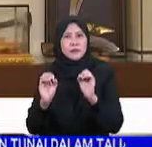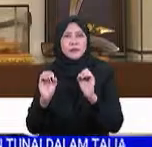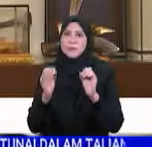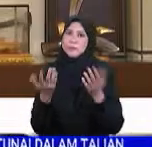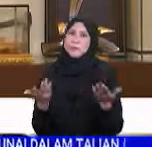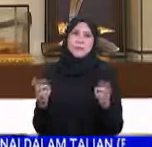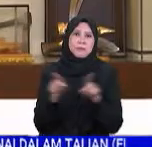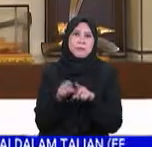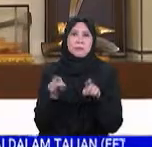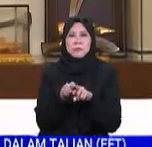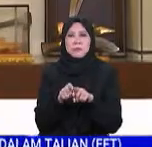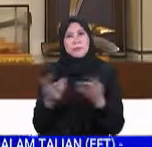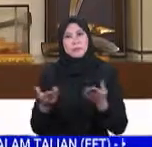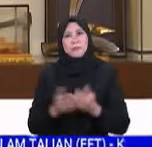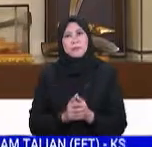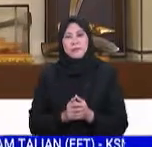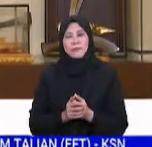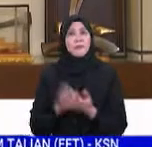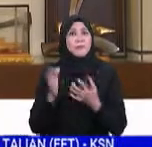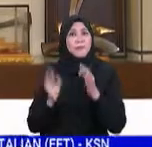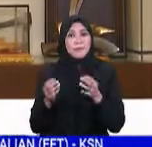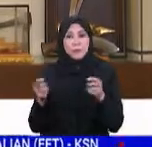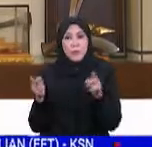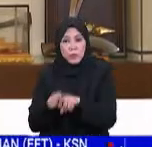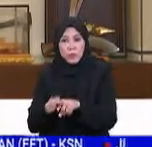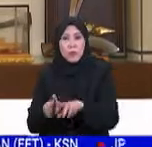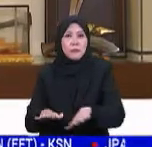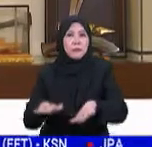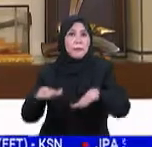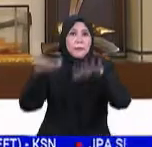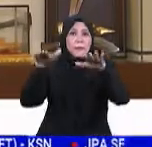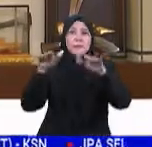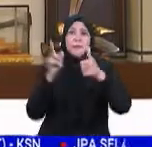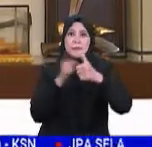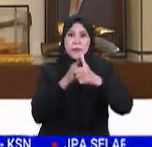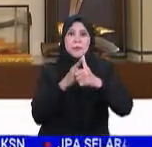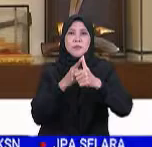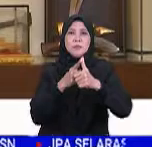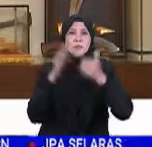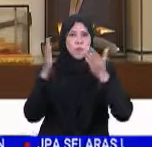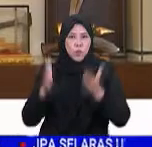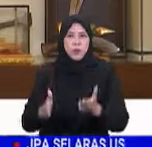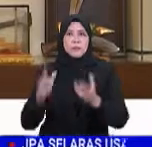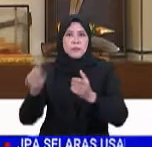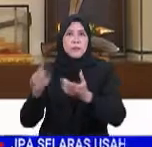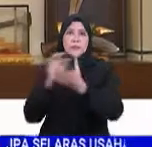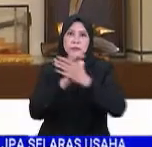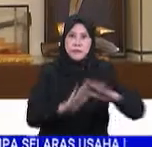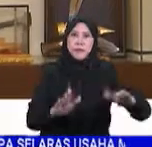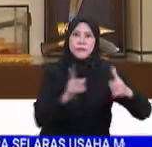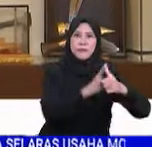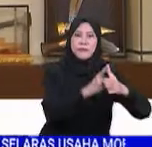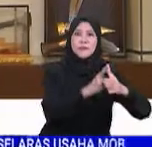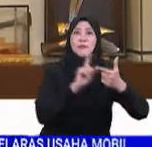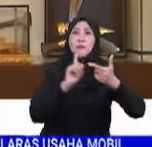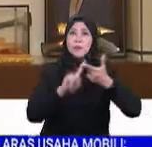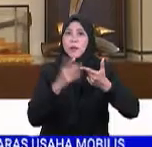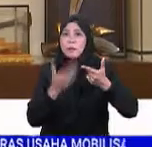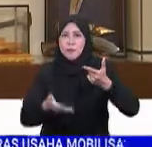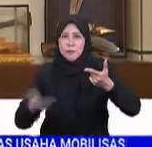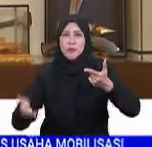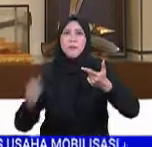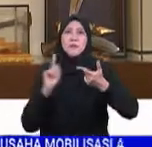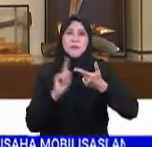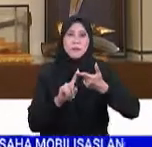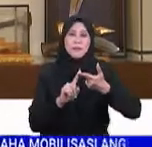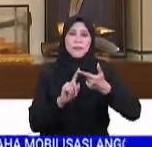Dalam menghadapi banjir ini, yang penting nyawa. Keduanya harta benda lah. Dan kita kena fokus kepada ni dan beri keutamaan kepada menyelamatkan nyawa.